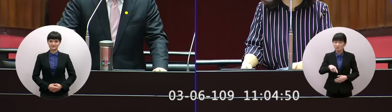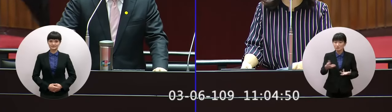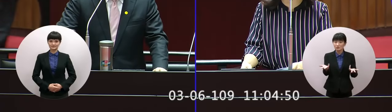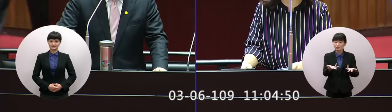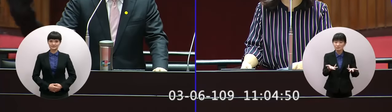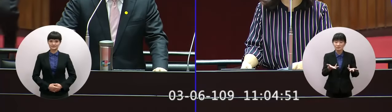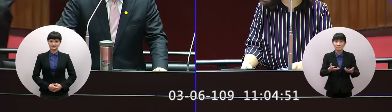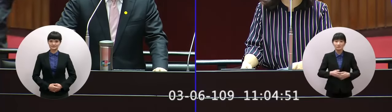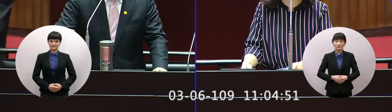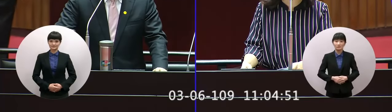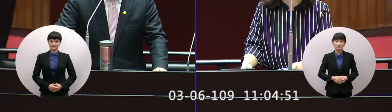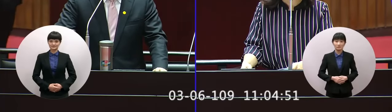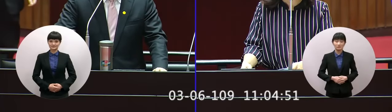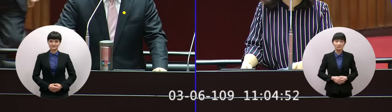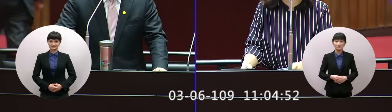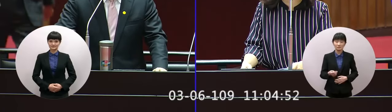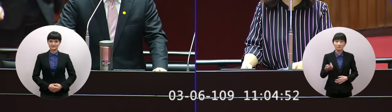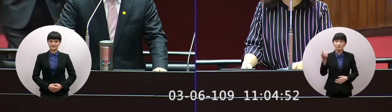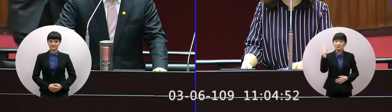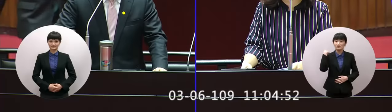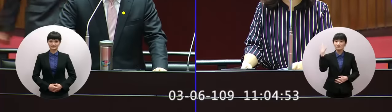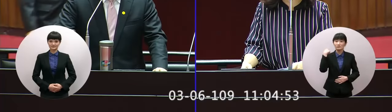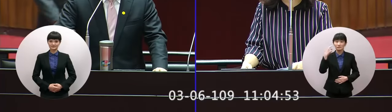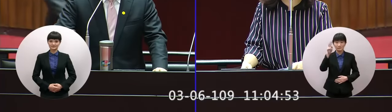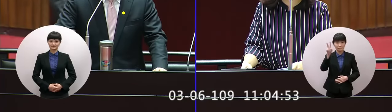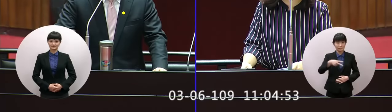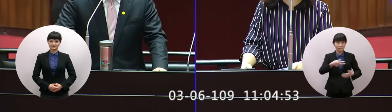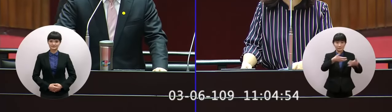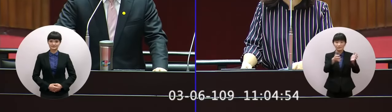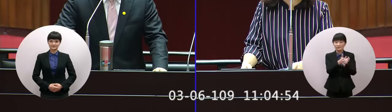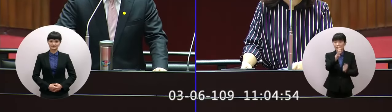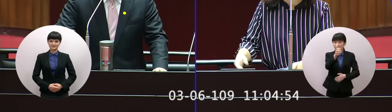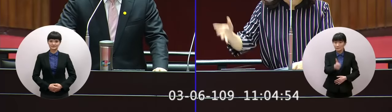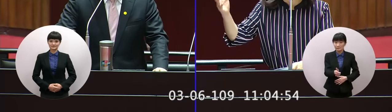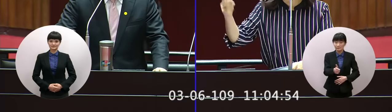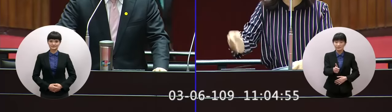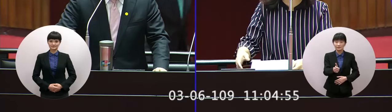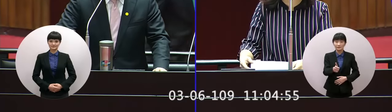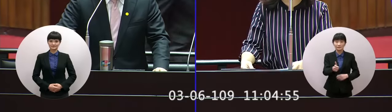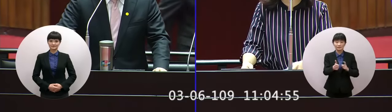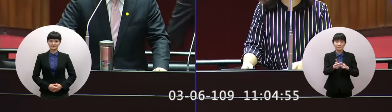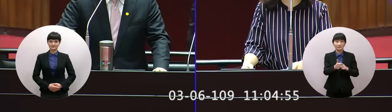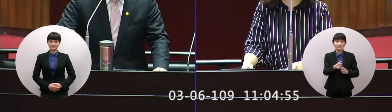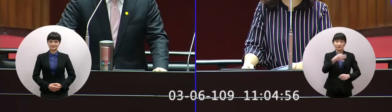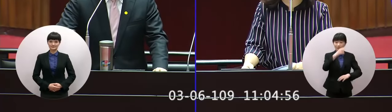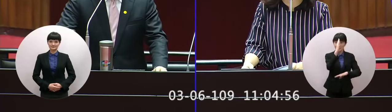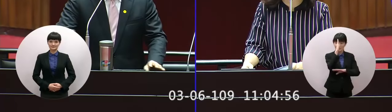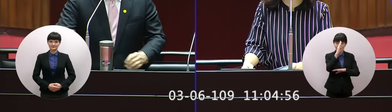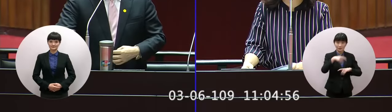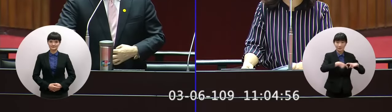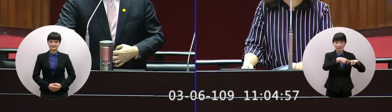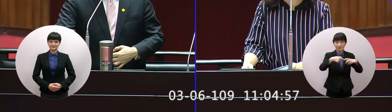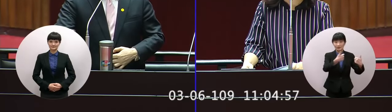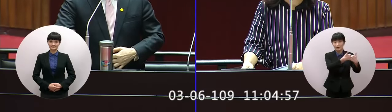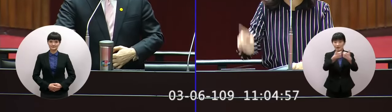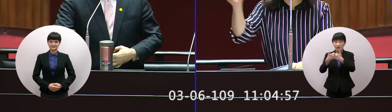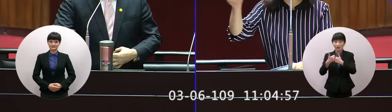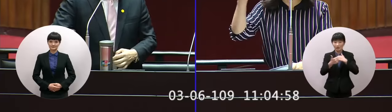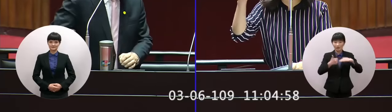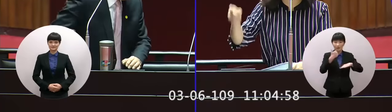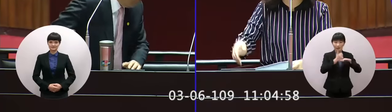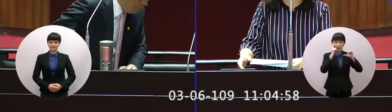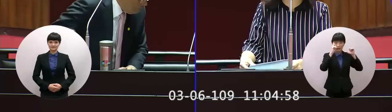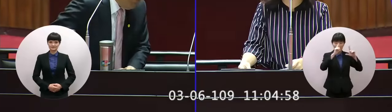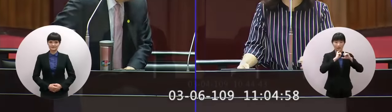情不只是昨天徐部长在财政的联席有回答，